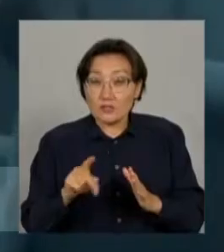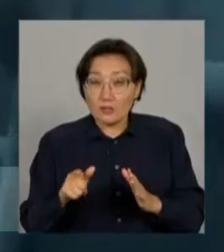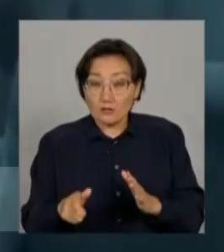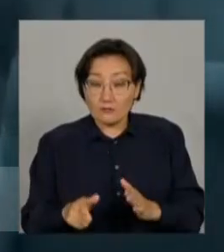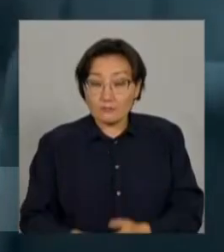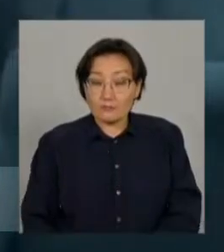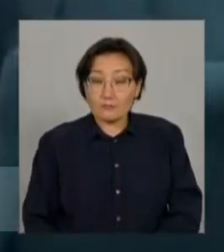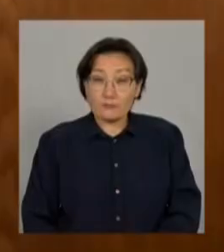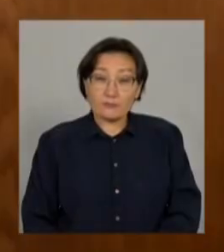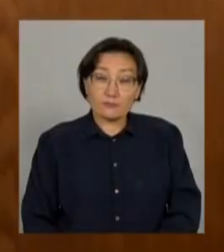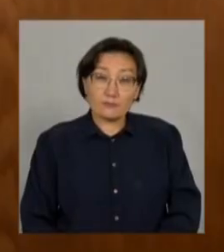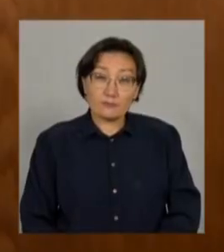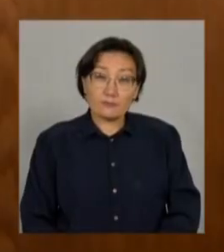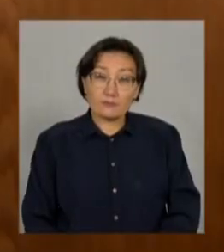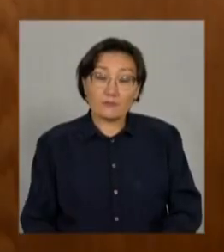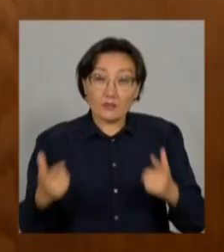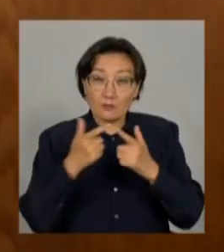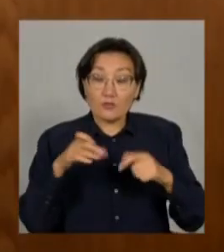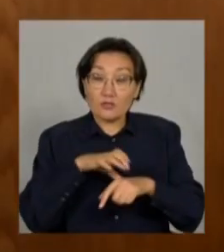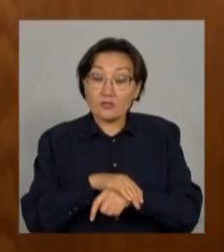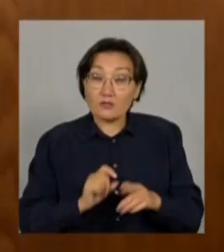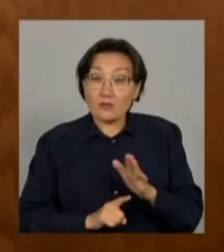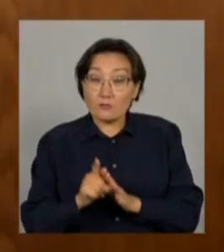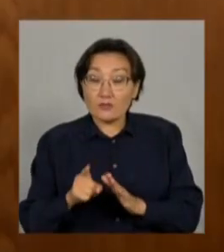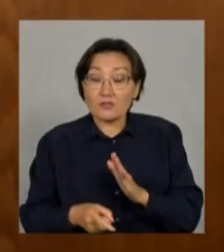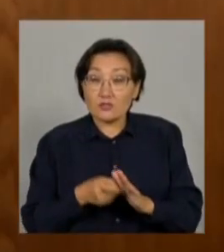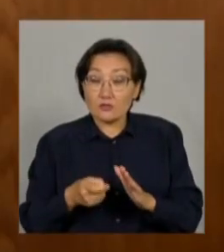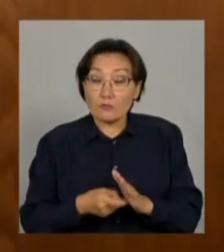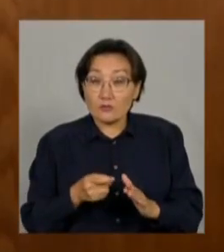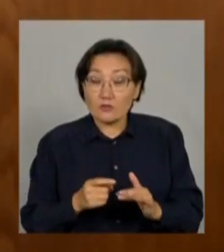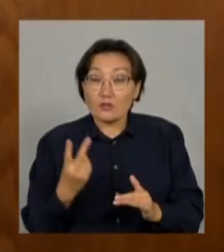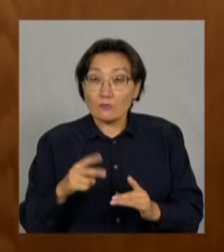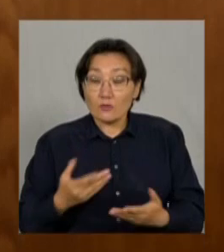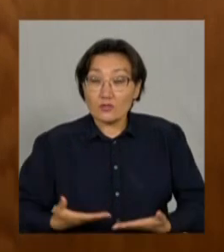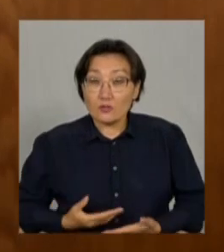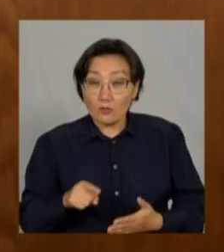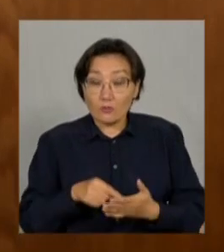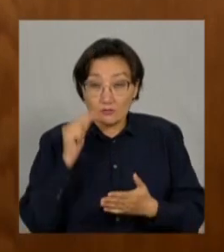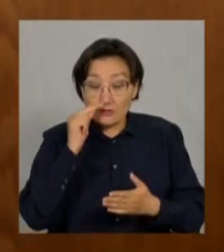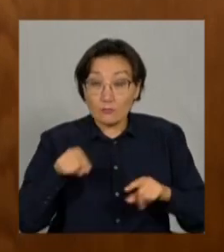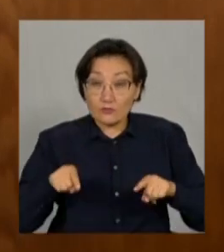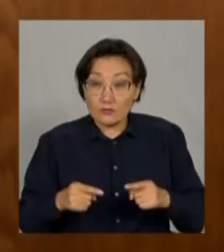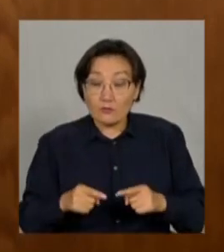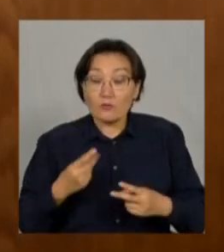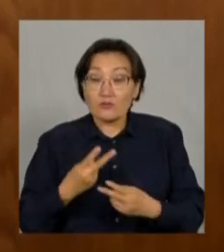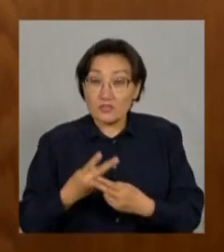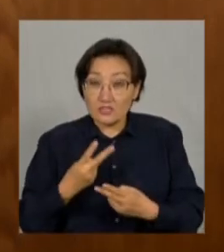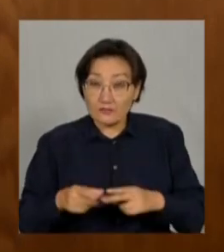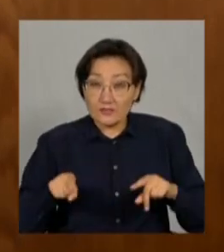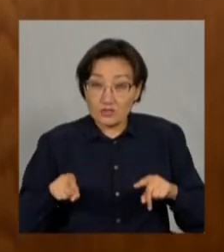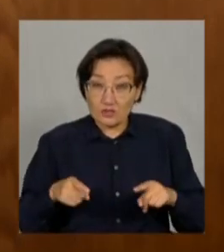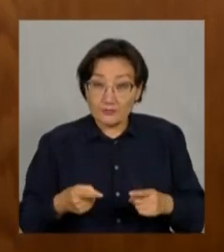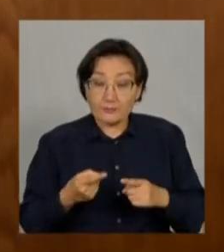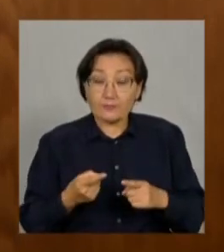килограмм. По данным фактам начато досудебное расследование. Двое жителей города Шымкент задержаны и водворены в изолятор